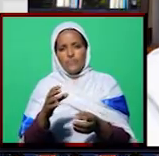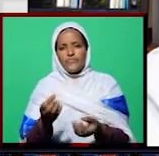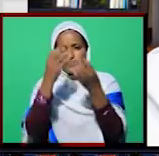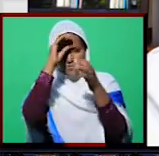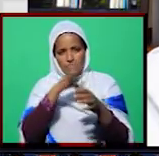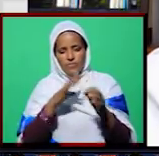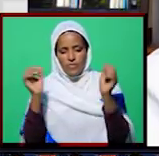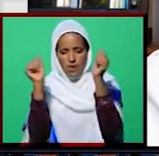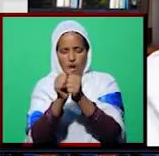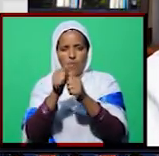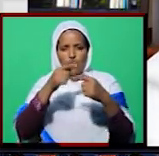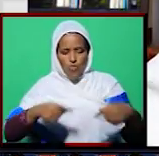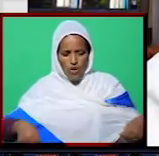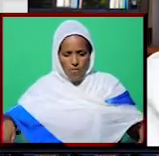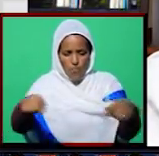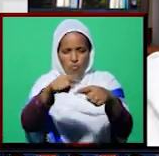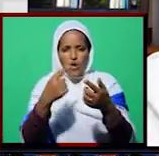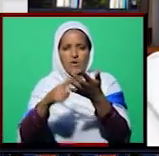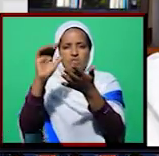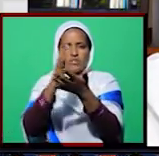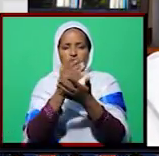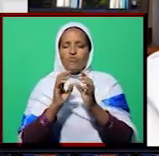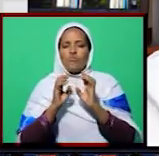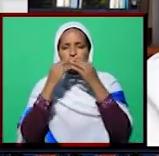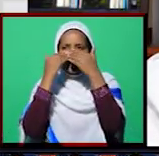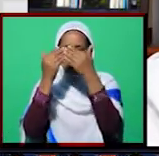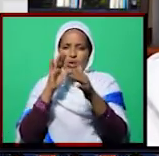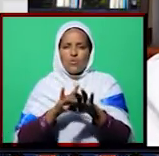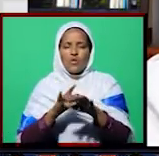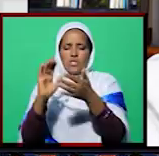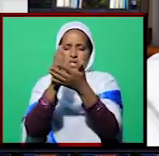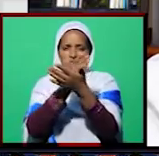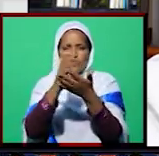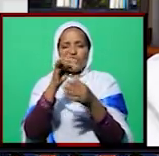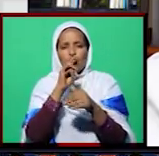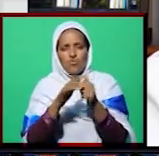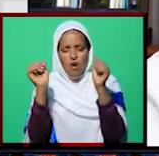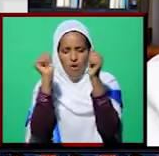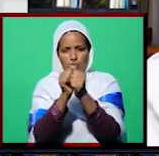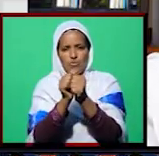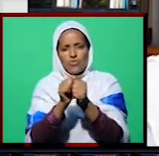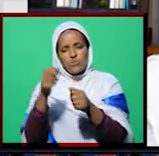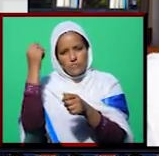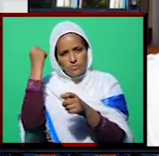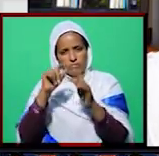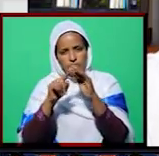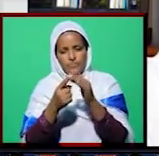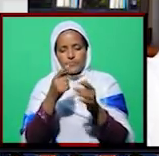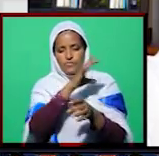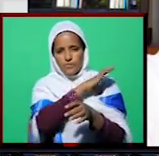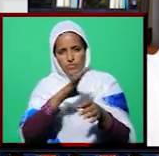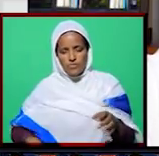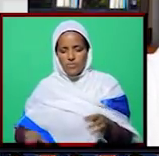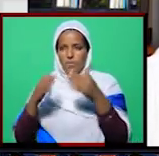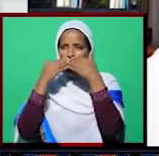የሚሰዋው የግድ ለብዙ ሰው ከሆነ ብዙ ሰው አብሮ ከቦ ነው ያንን ነገር ተሳትፎ በቅዳሴው ላይ በመስጋናው ላይ ተሳትፎ ነው አብሮ ከጥንት